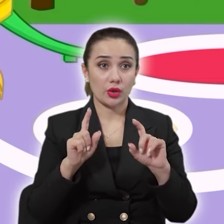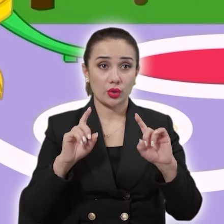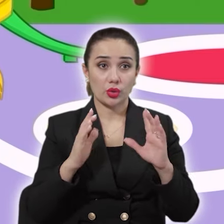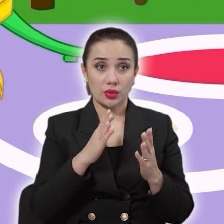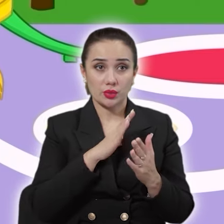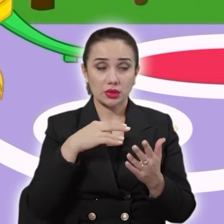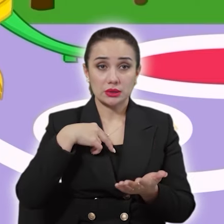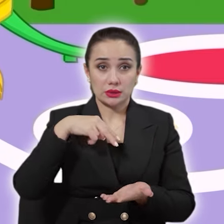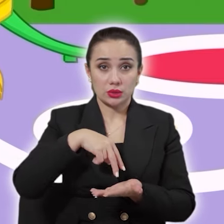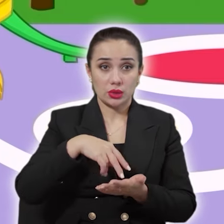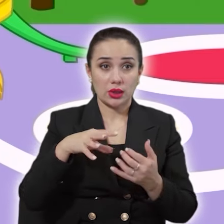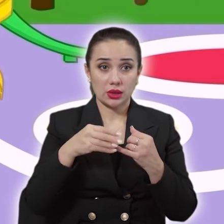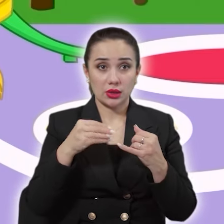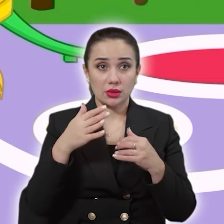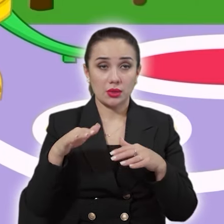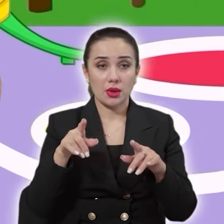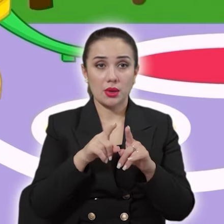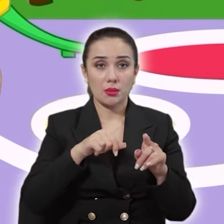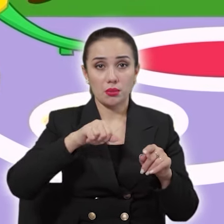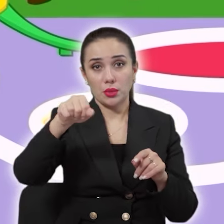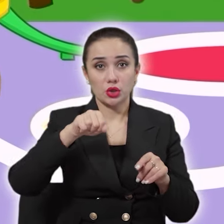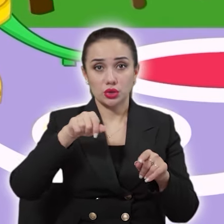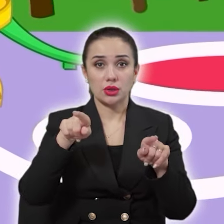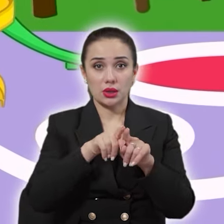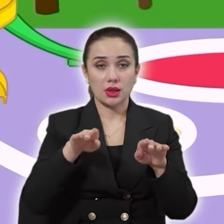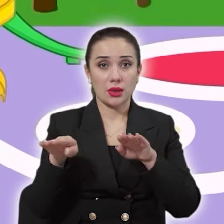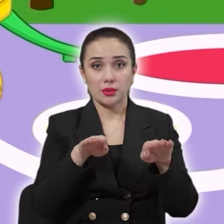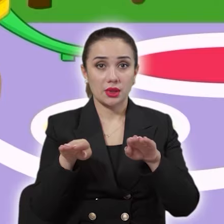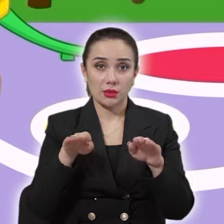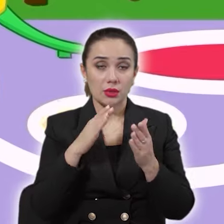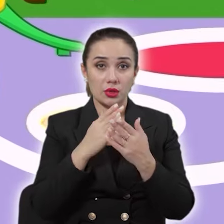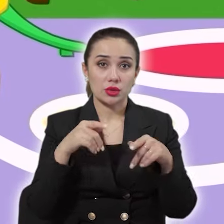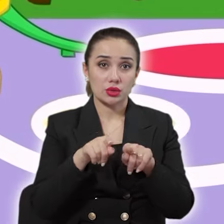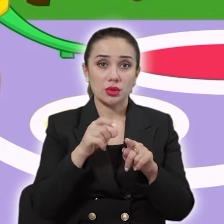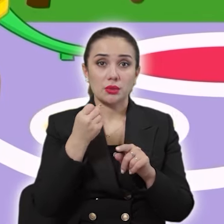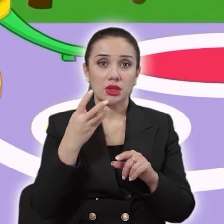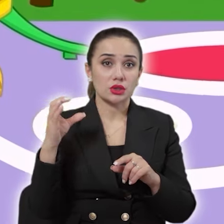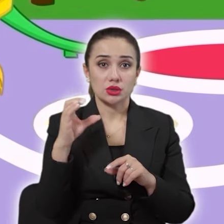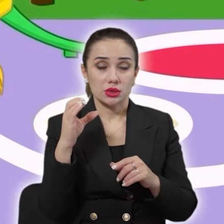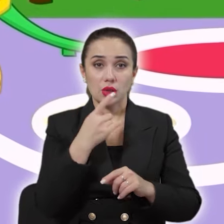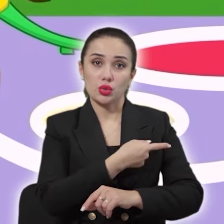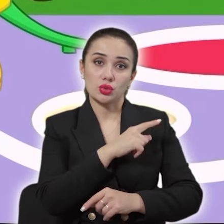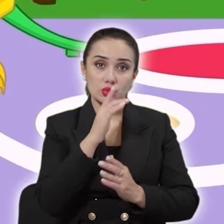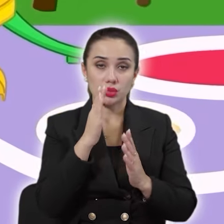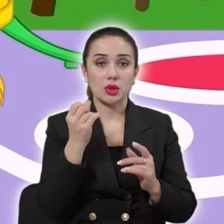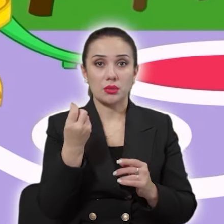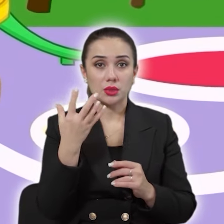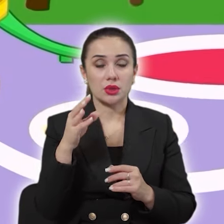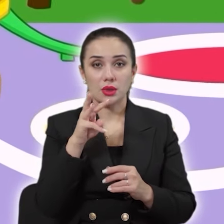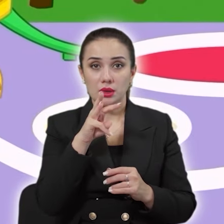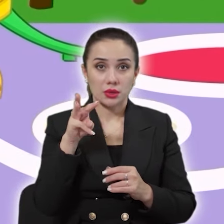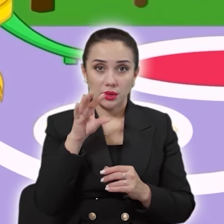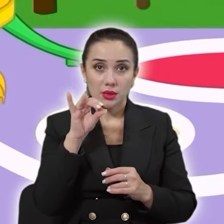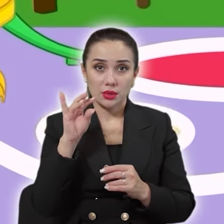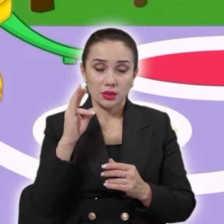Zilzila ro'y berganda biz turgan yer beshik kabi tebrangandek bo'ladi. Tebranish bir necha sekund, kuchli bo'lsa bir